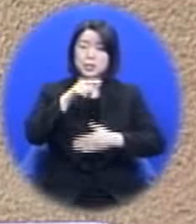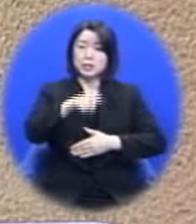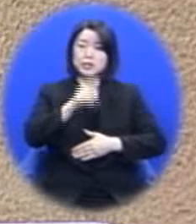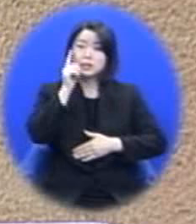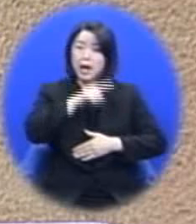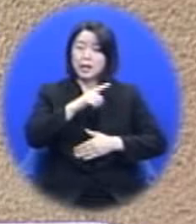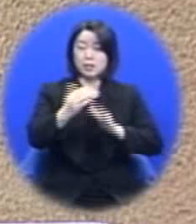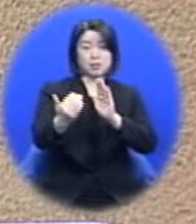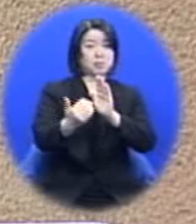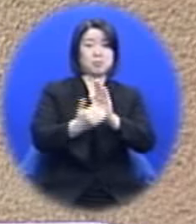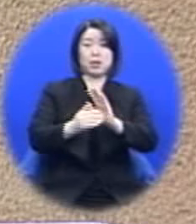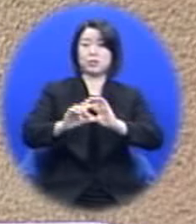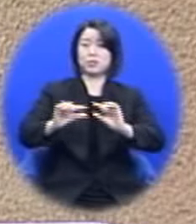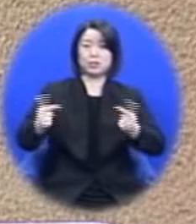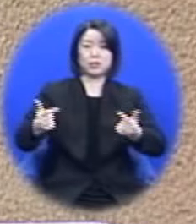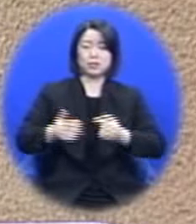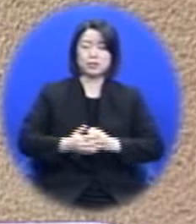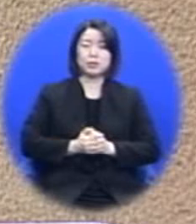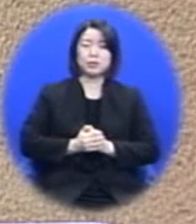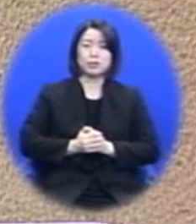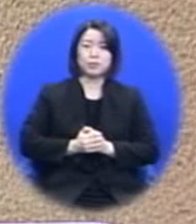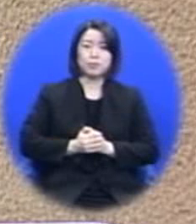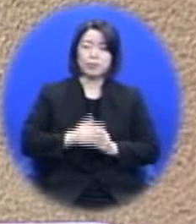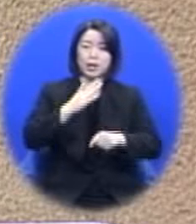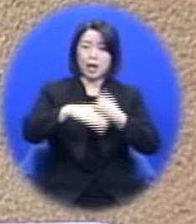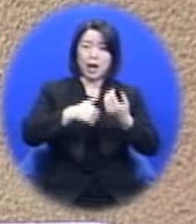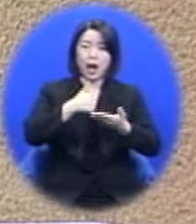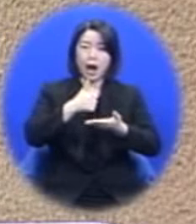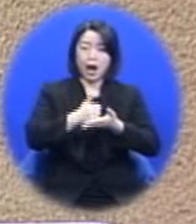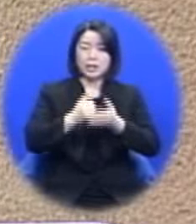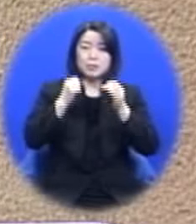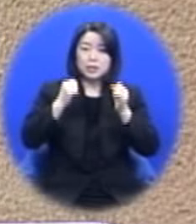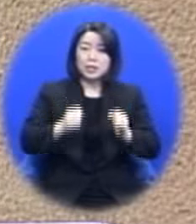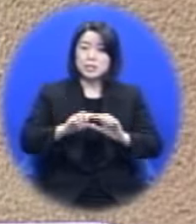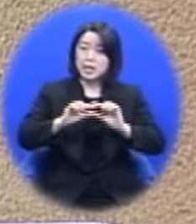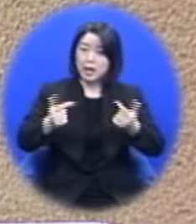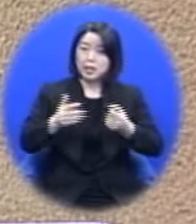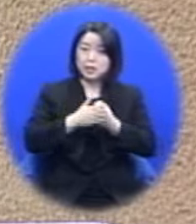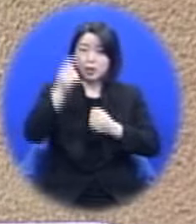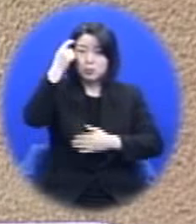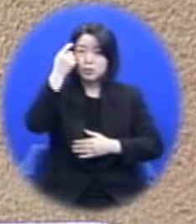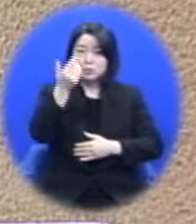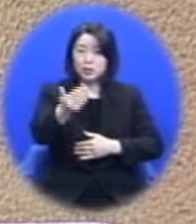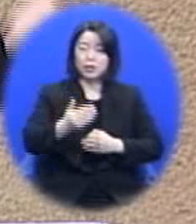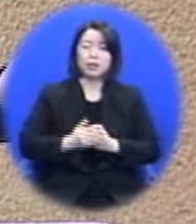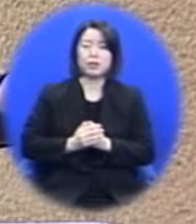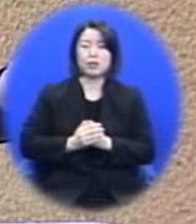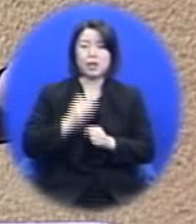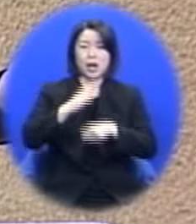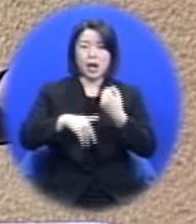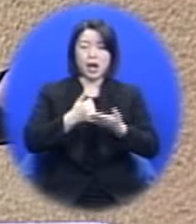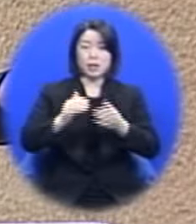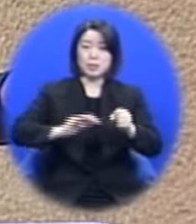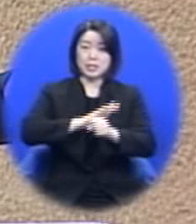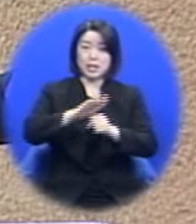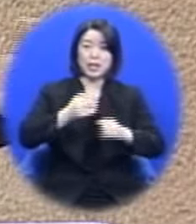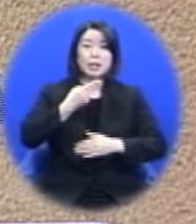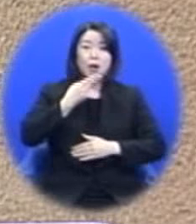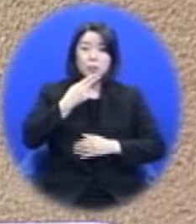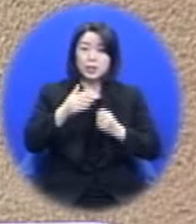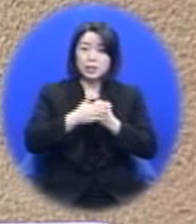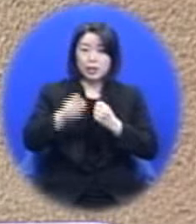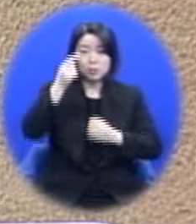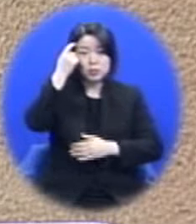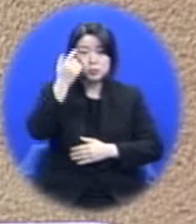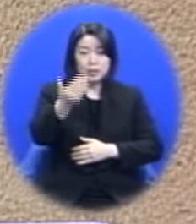악을 막으시지 않으셨어요. 하나님이 안 계셔서 그런가요? 하나님이 사랑이 없어서 그런가요?